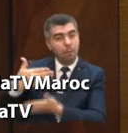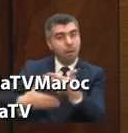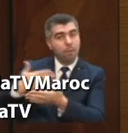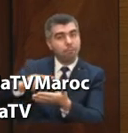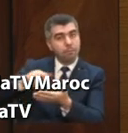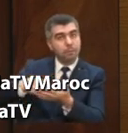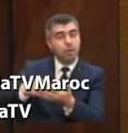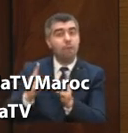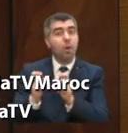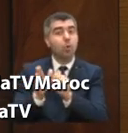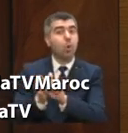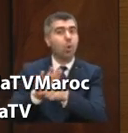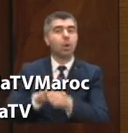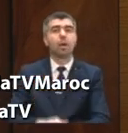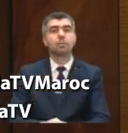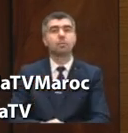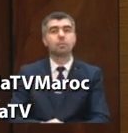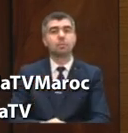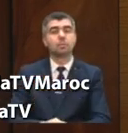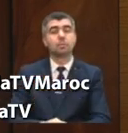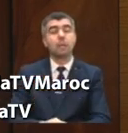جائحة فيروس كورونا،